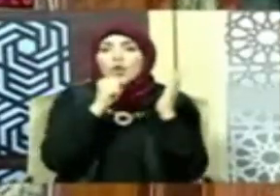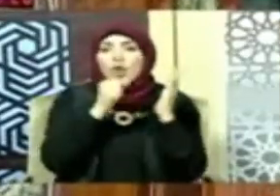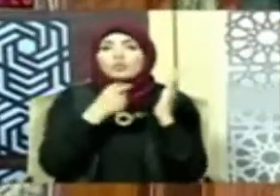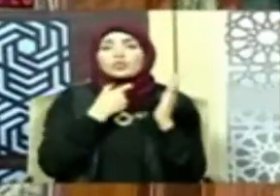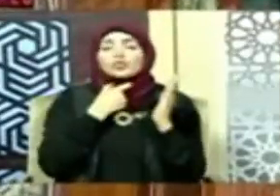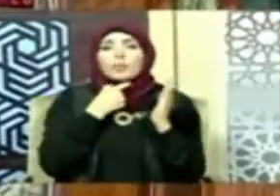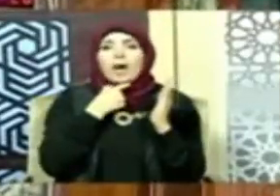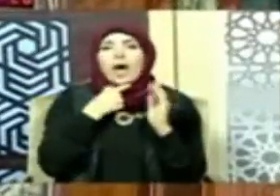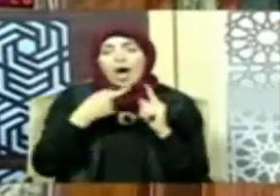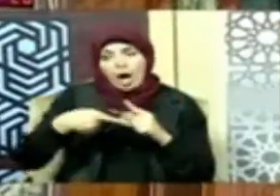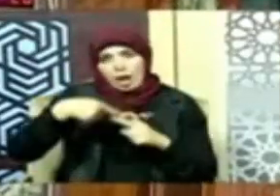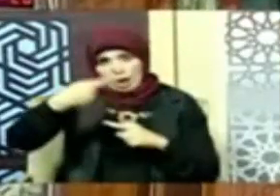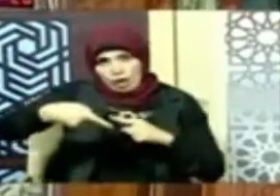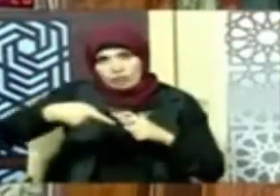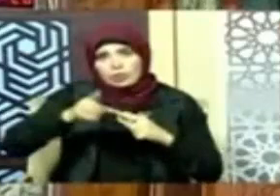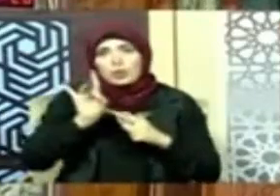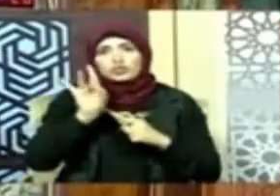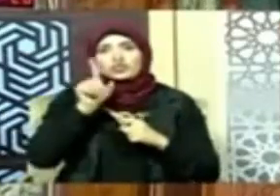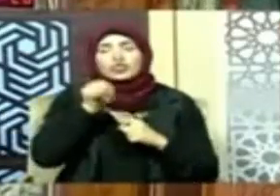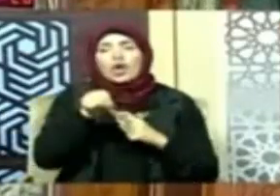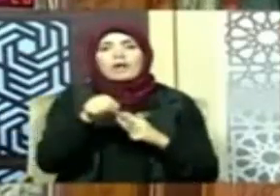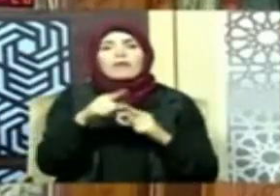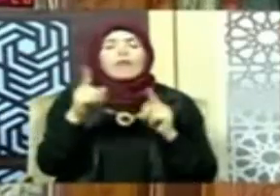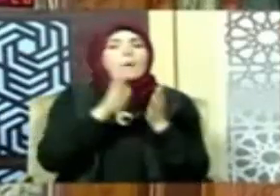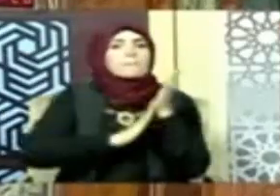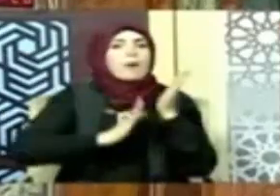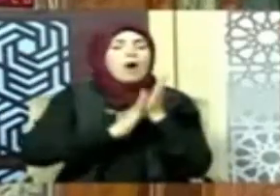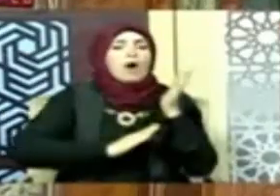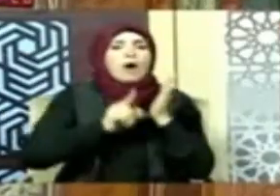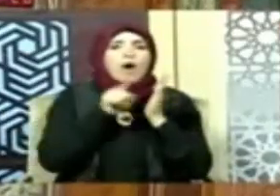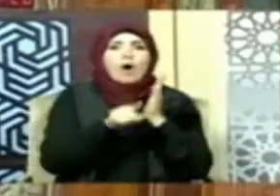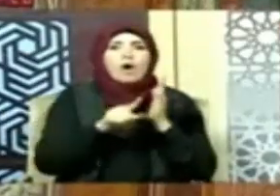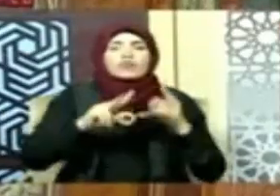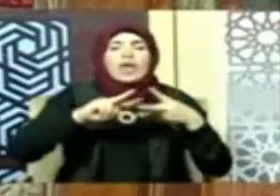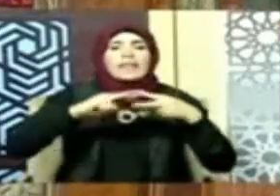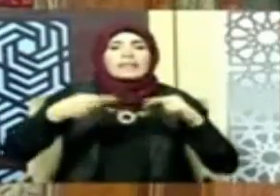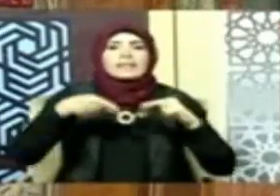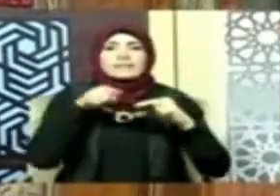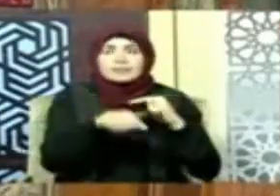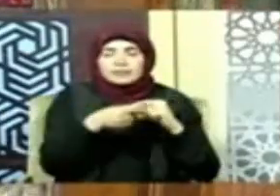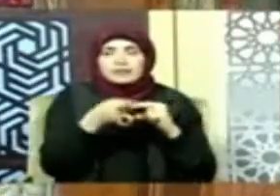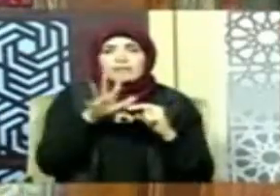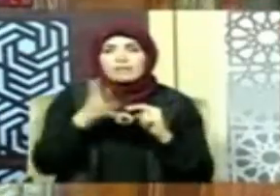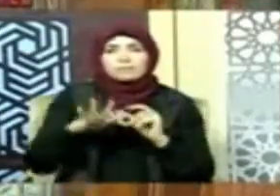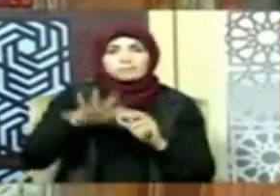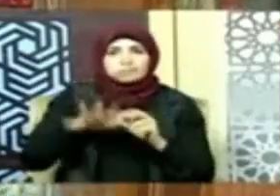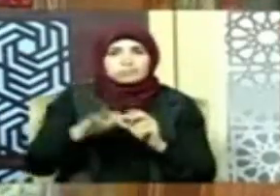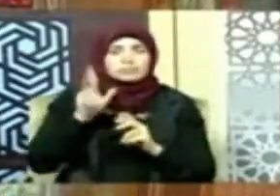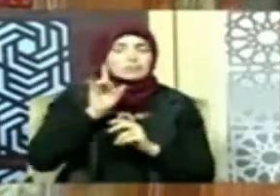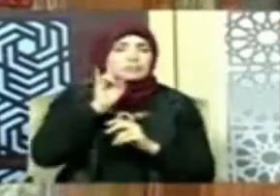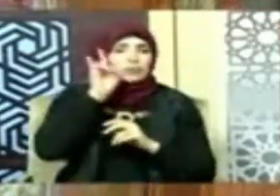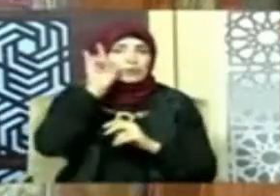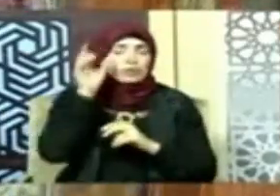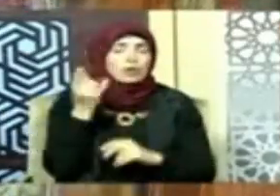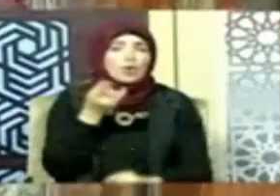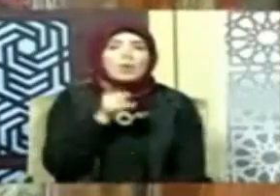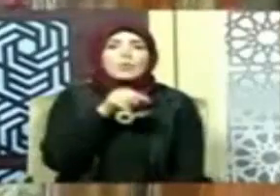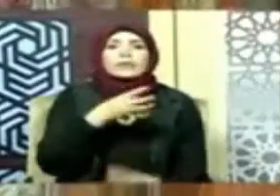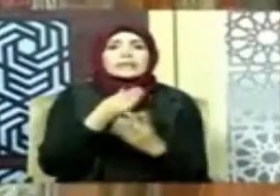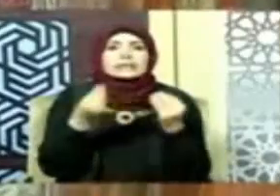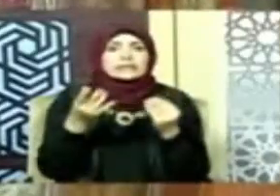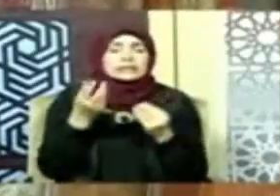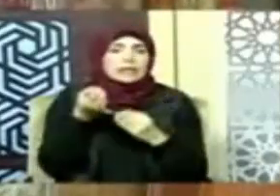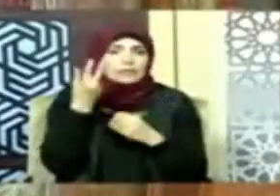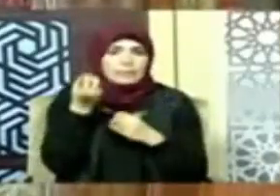الجمعة القادمة حول مخاطر تزييف الوعي وترويج الشائعات، إذ يقول